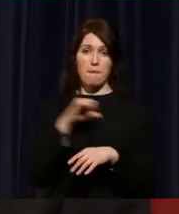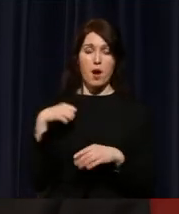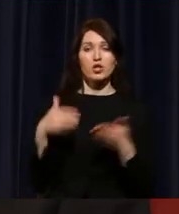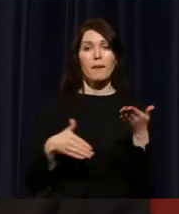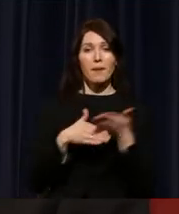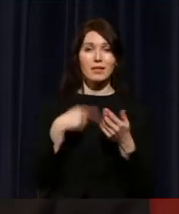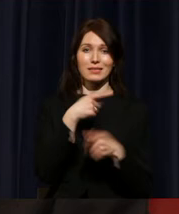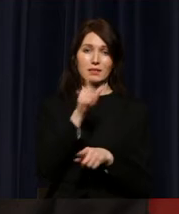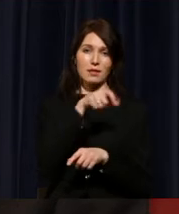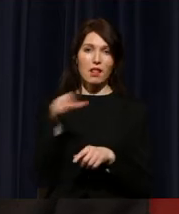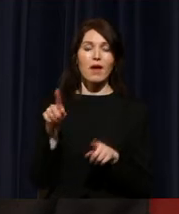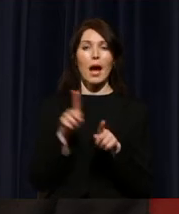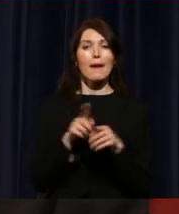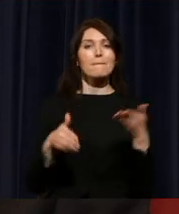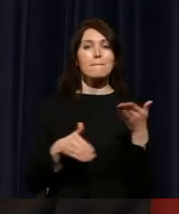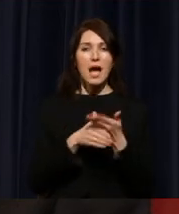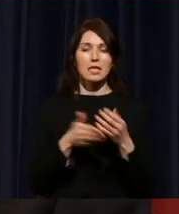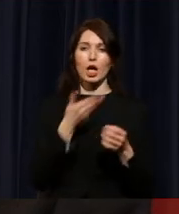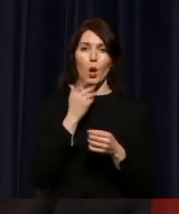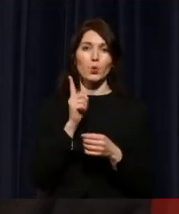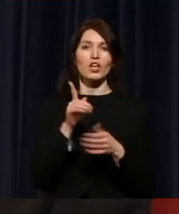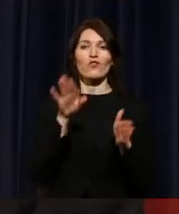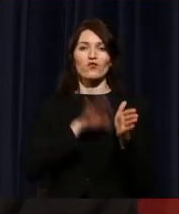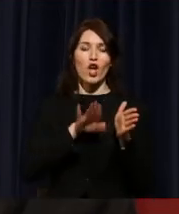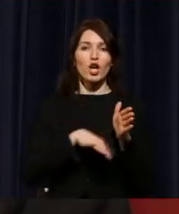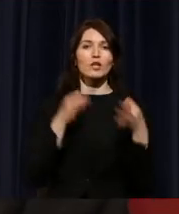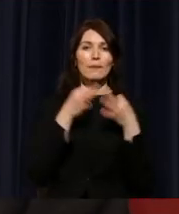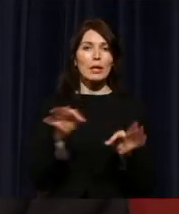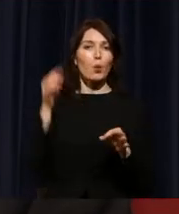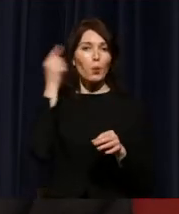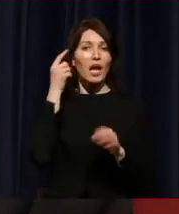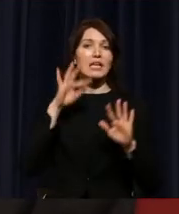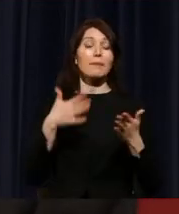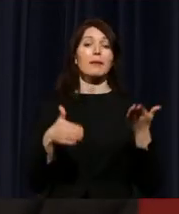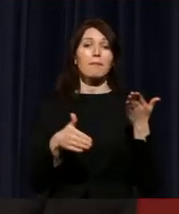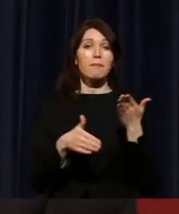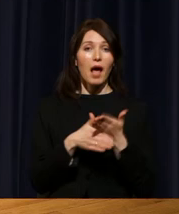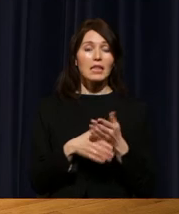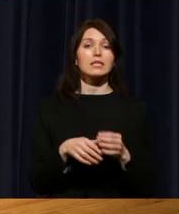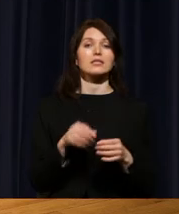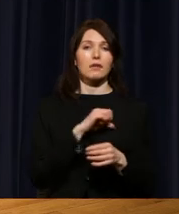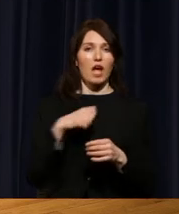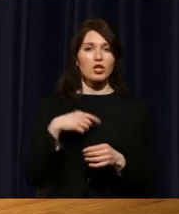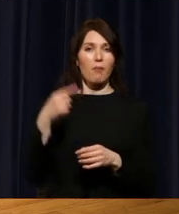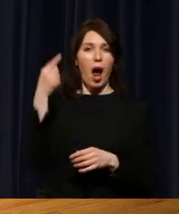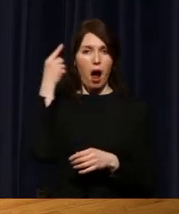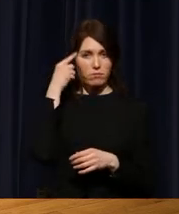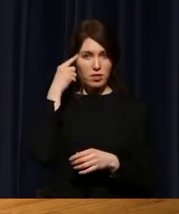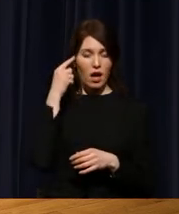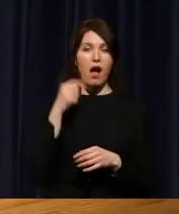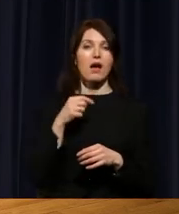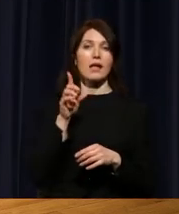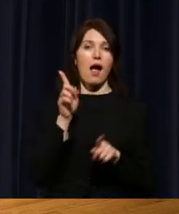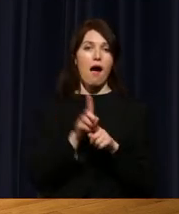palīdzēt cilvēkiem, bet palīdzēt nevis vienkārši kā brīvprātīgajiem, bet palīdzēt apzināti,